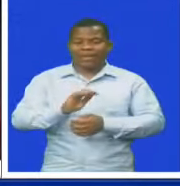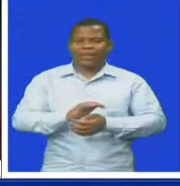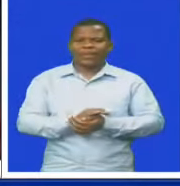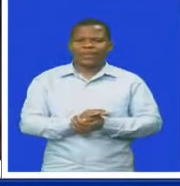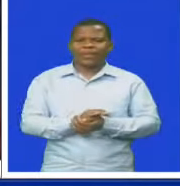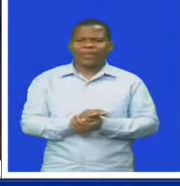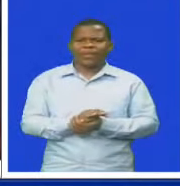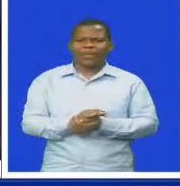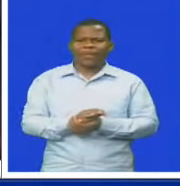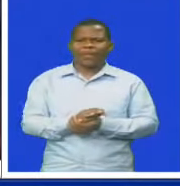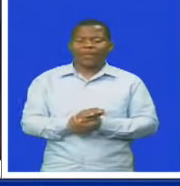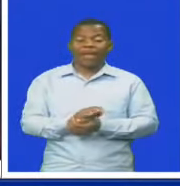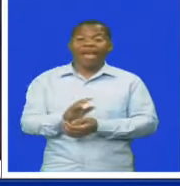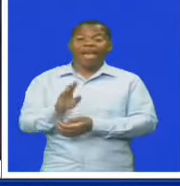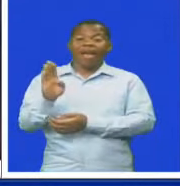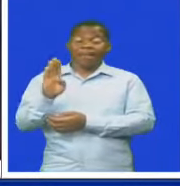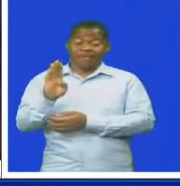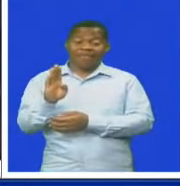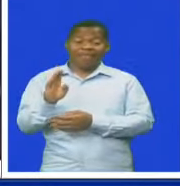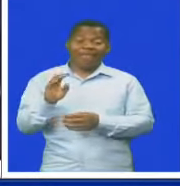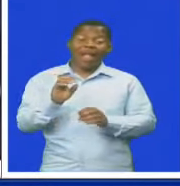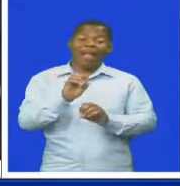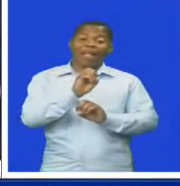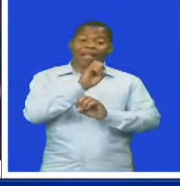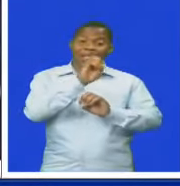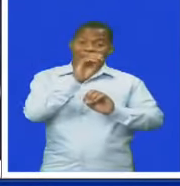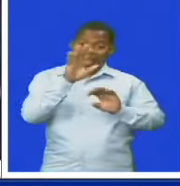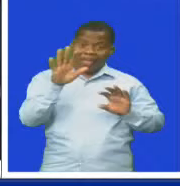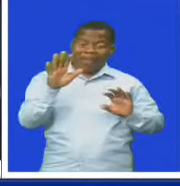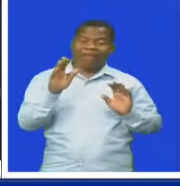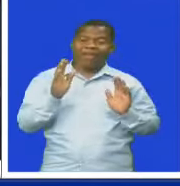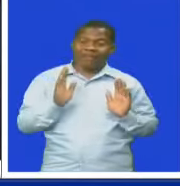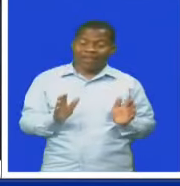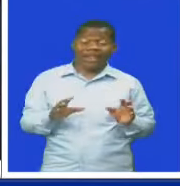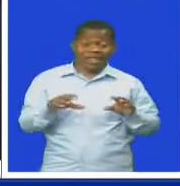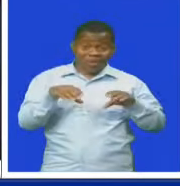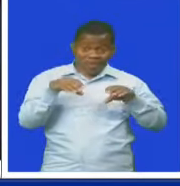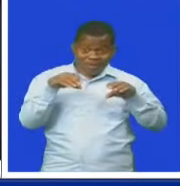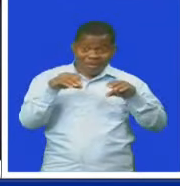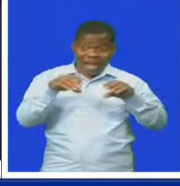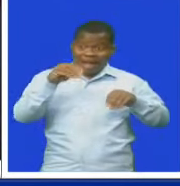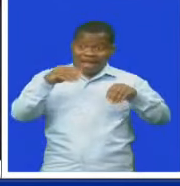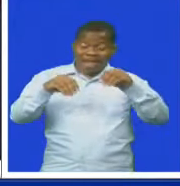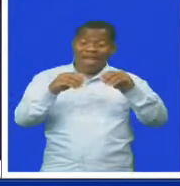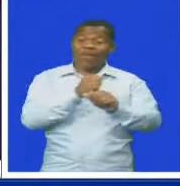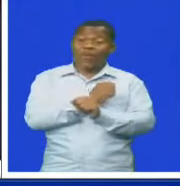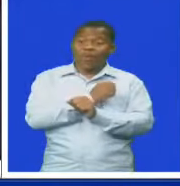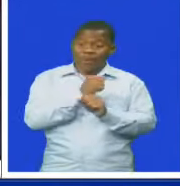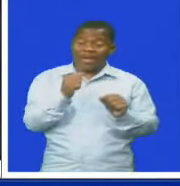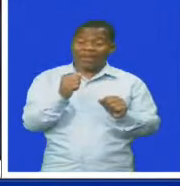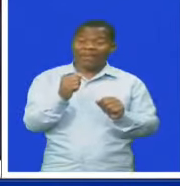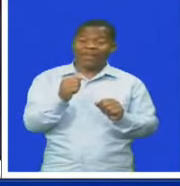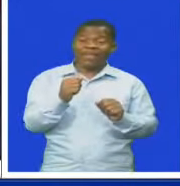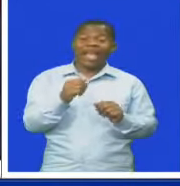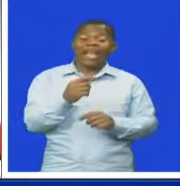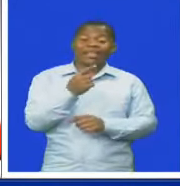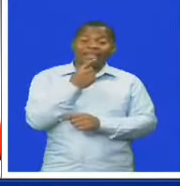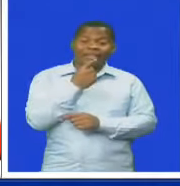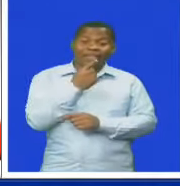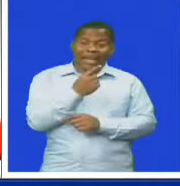lophumelele likhethweni lamengameli waseMelika Wathembisa sive seMelika ukuthi indzaba yemkhuhlane COVID-19 ngeletinye tindzaba lakathambisa